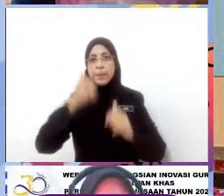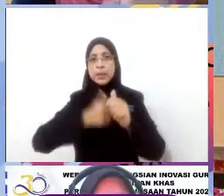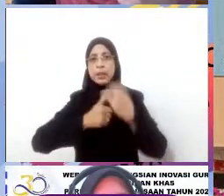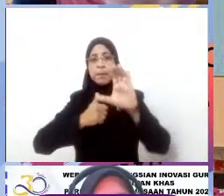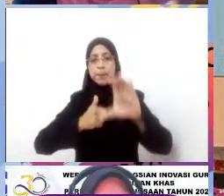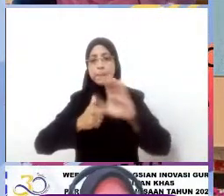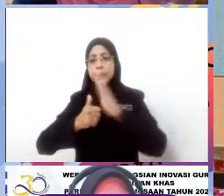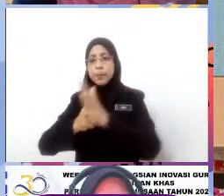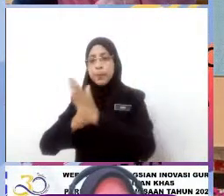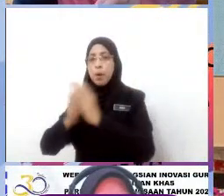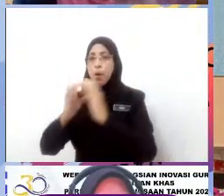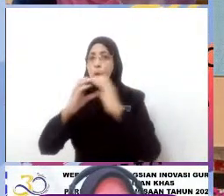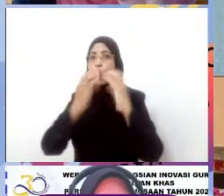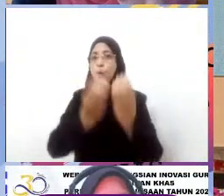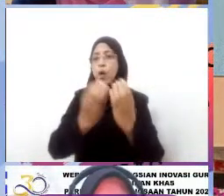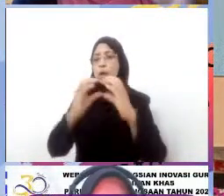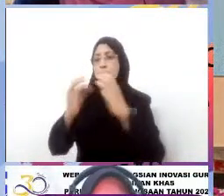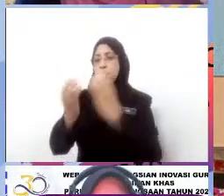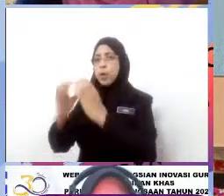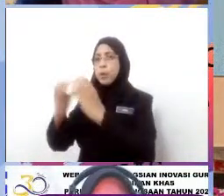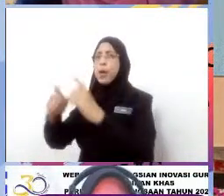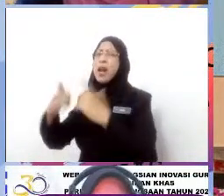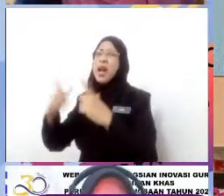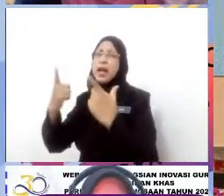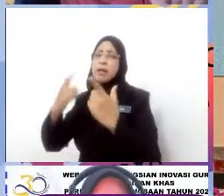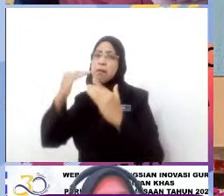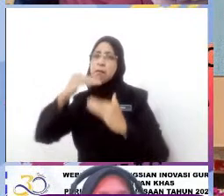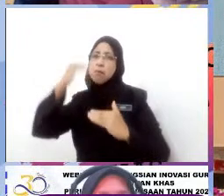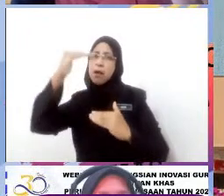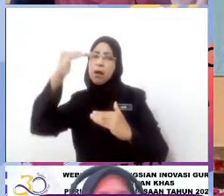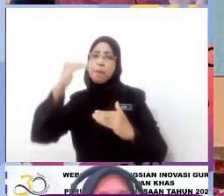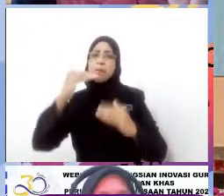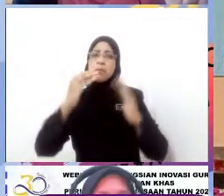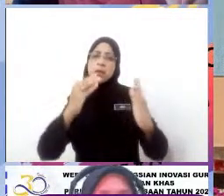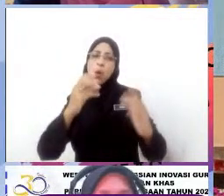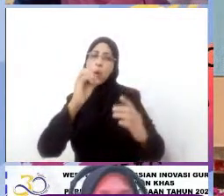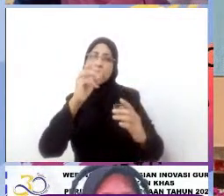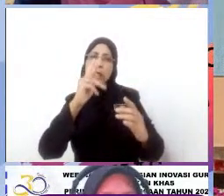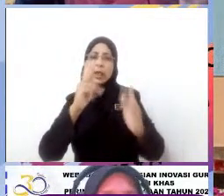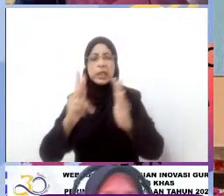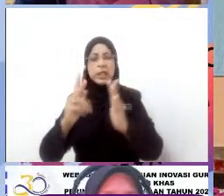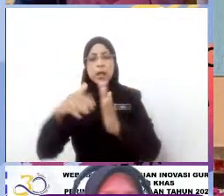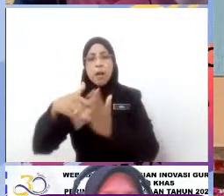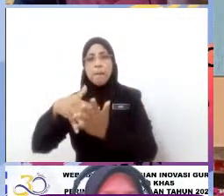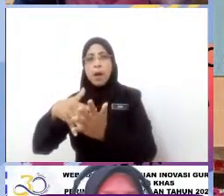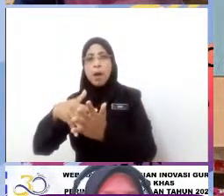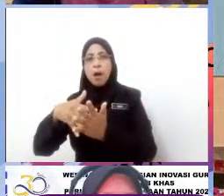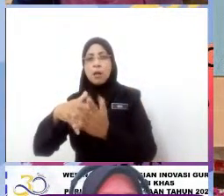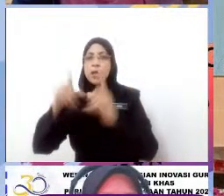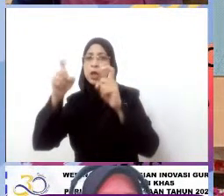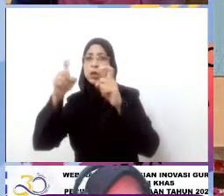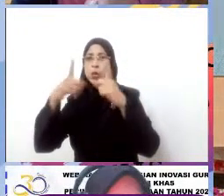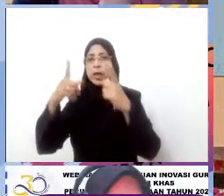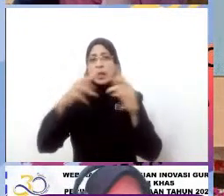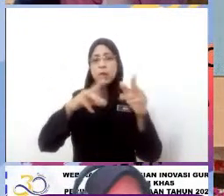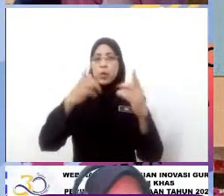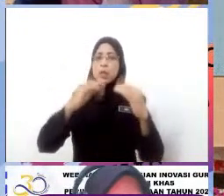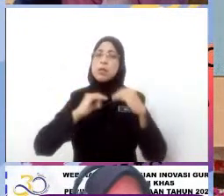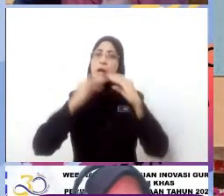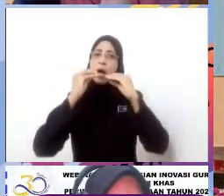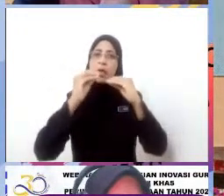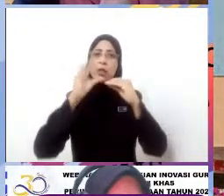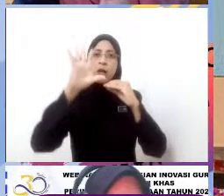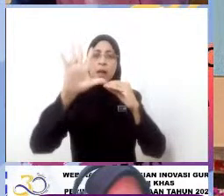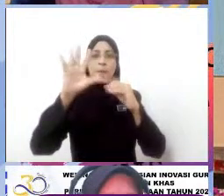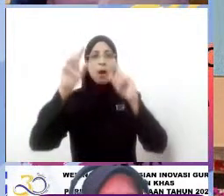setiap murid ni dia lain tahap. Ada murid yang dia lemah lagi statistik. Jadi saya suruh dia study statistik. Buat modul statistik, tengok video statistik. Video tu